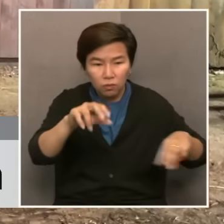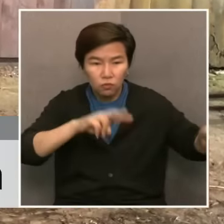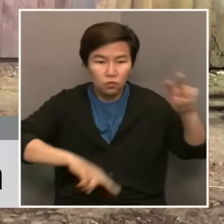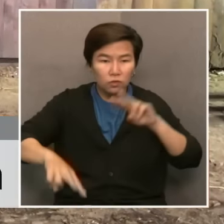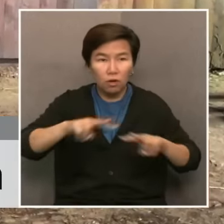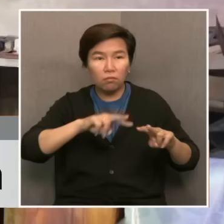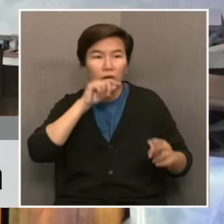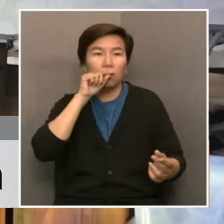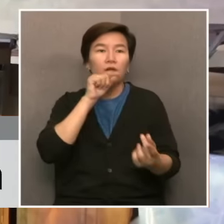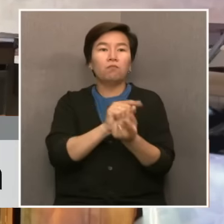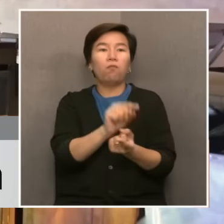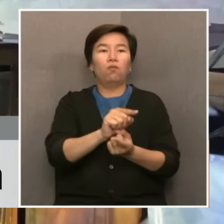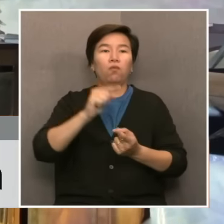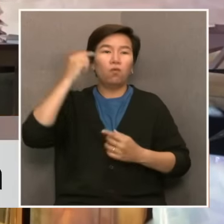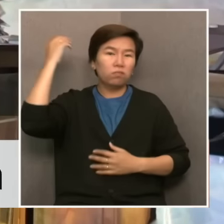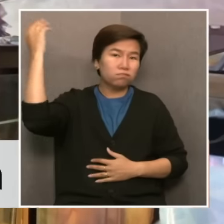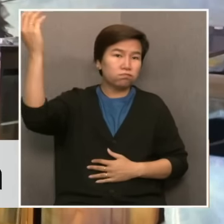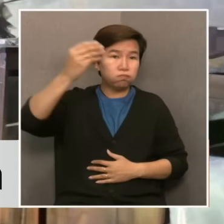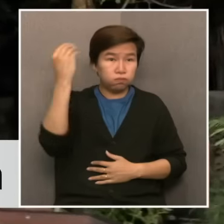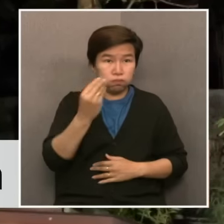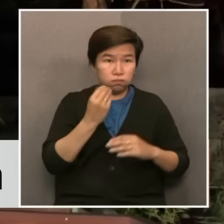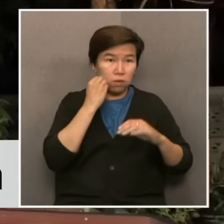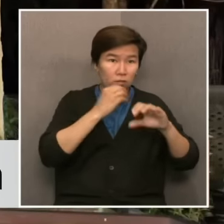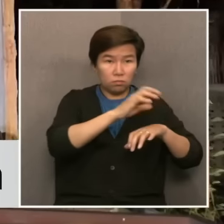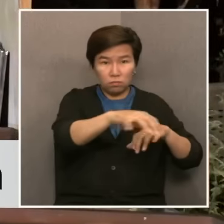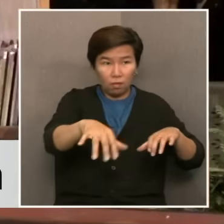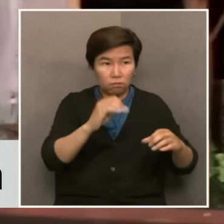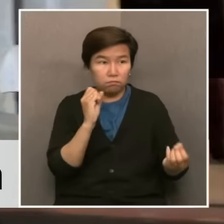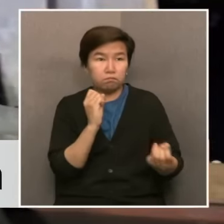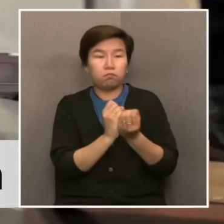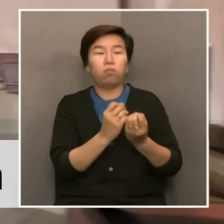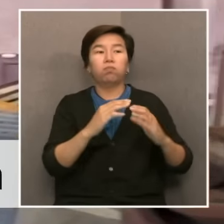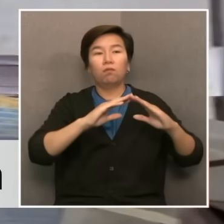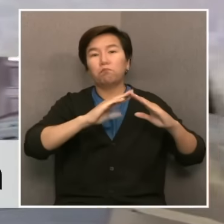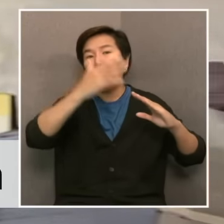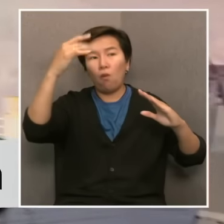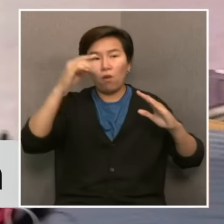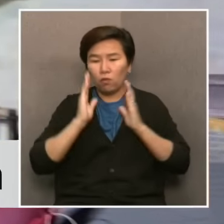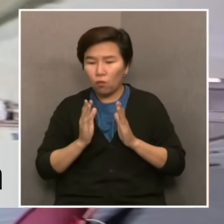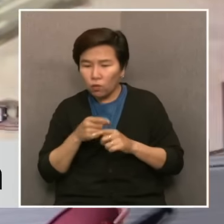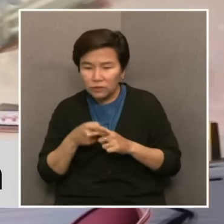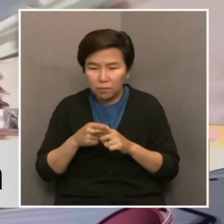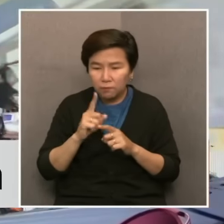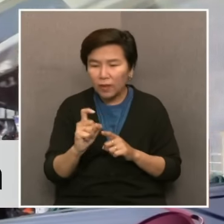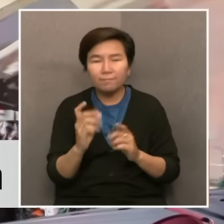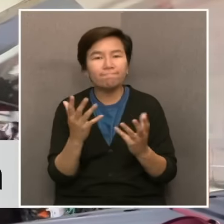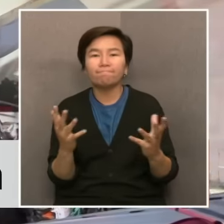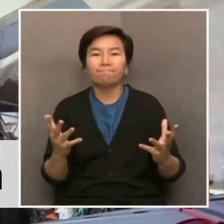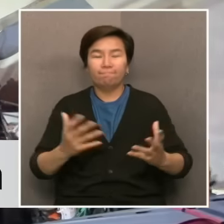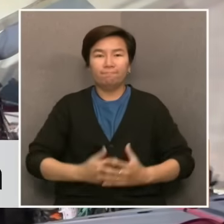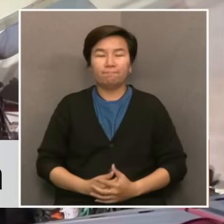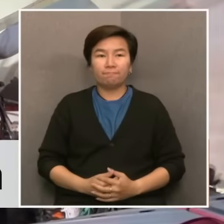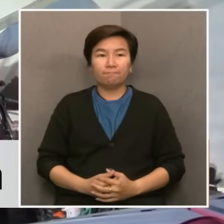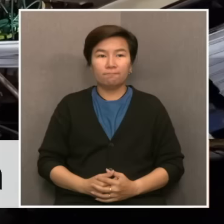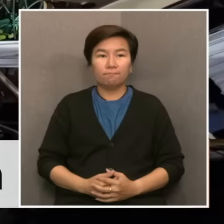ามีบ้านถูกพายุพัดพังเสียหายทั้งหลังแต่ไม่มีรายงานพบผู้ได้รับบาดเจ็บหรือเสียชีวิตในขณะเ